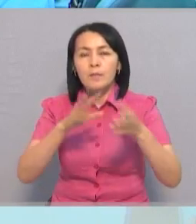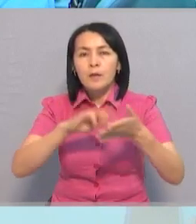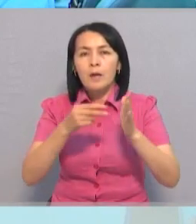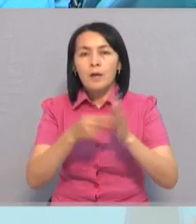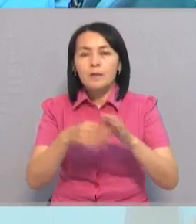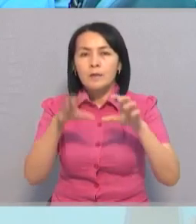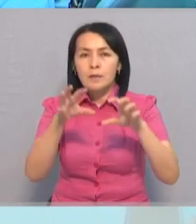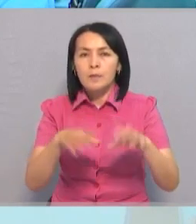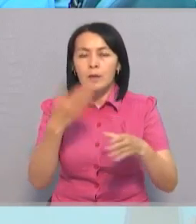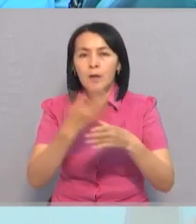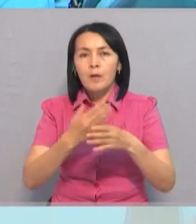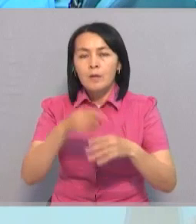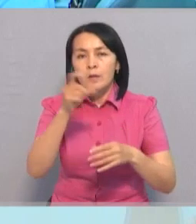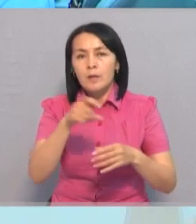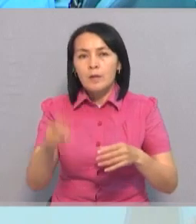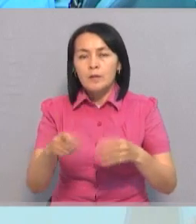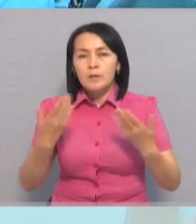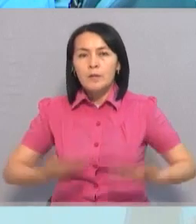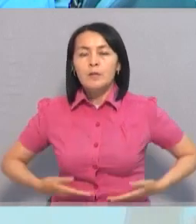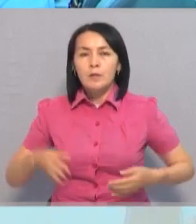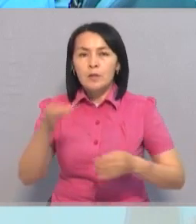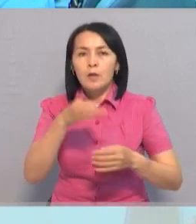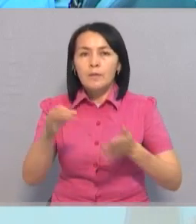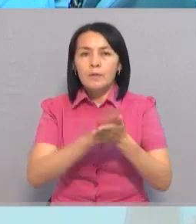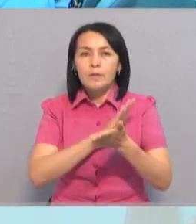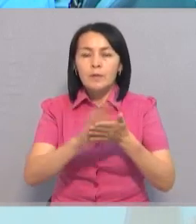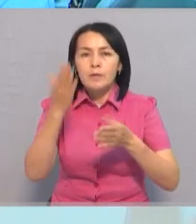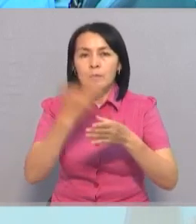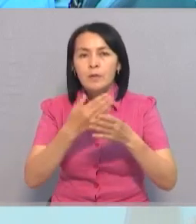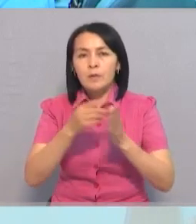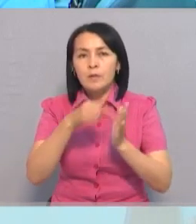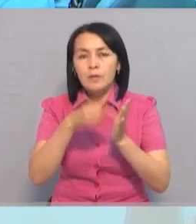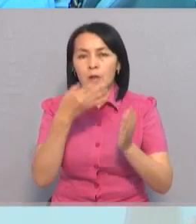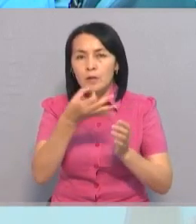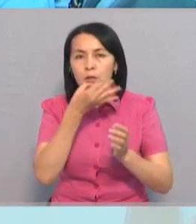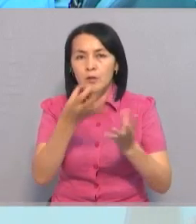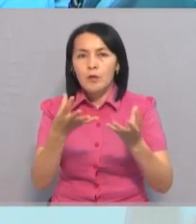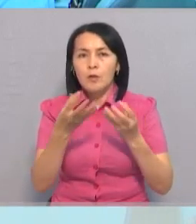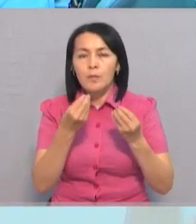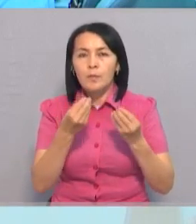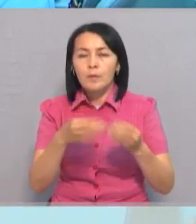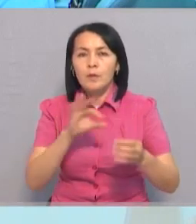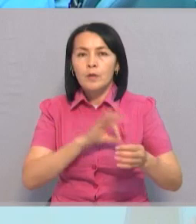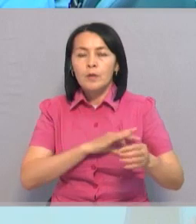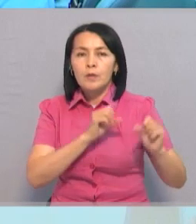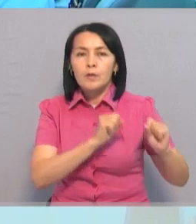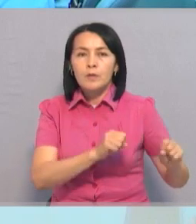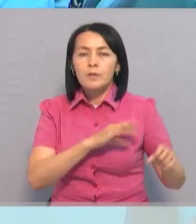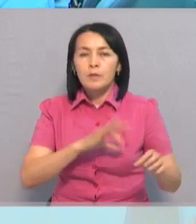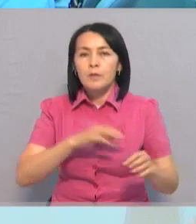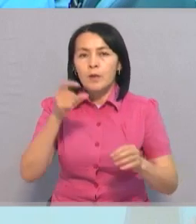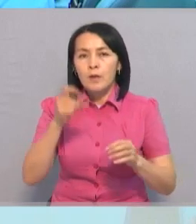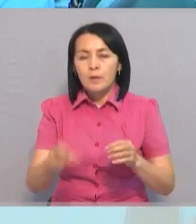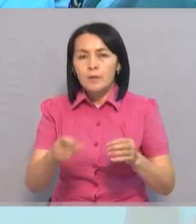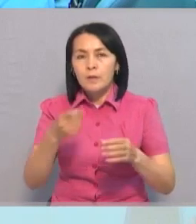проекта «Правовая помощь» горожан и жителей области бесплатно консультировали специалисты департамента юстиции, адвокаты трудовой